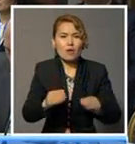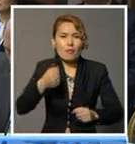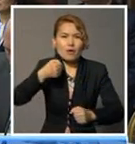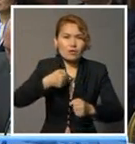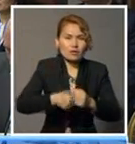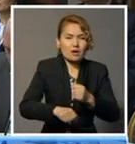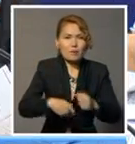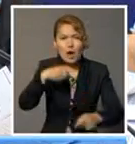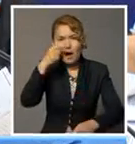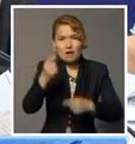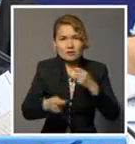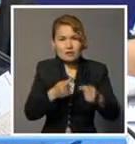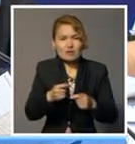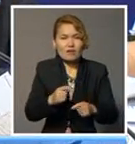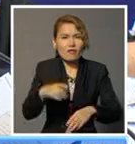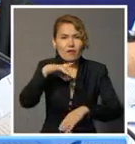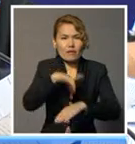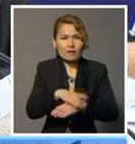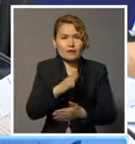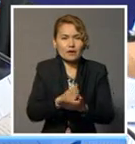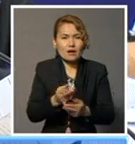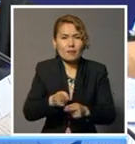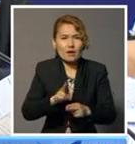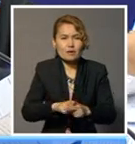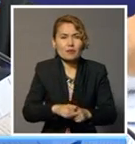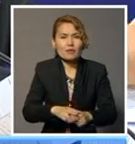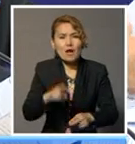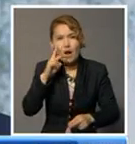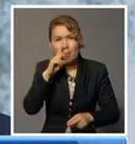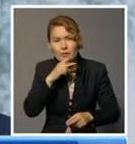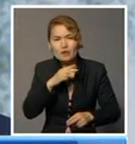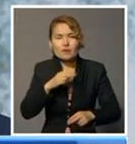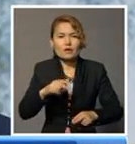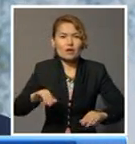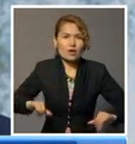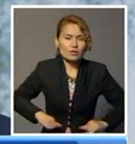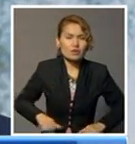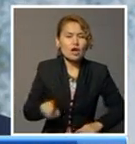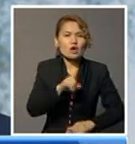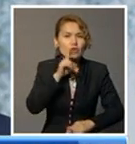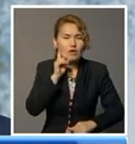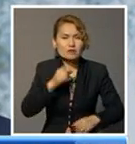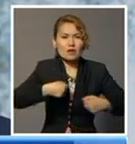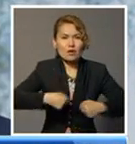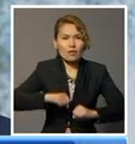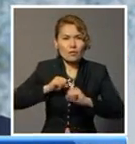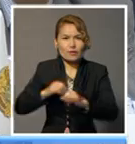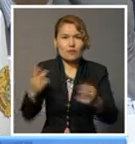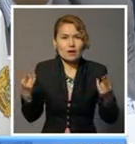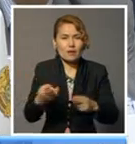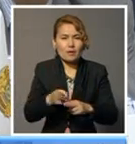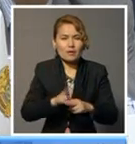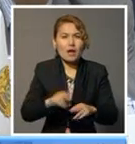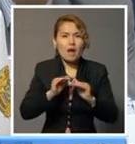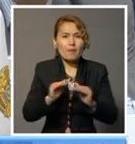көрсету, азаптау фактілері жыл сайын тіркеледі. Сондай ақ аяғын шалыс басып түрмеге түскен жасөспірімдер де құқықтық қорғауға мұқтаж. Сол